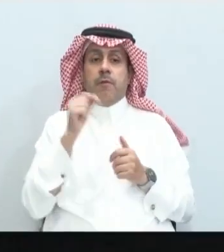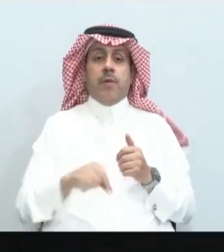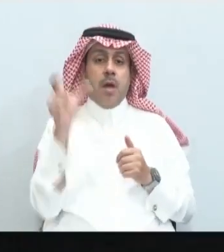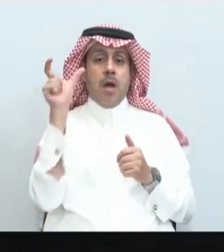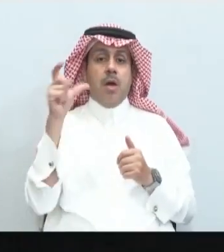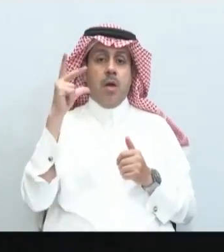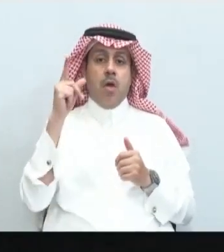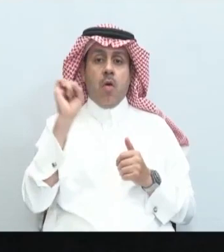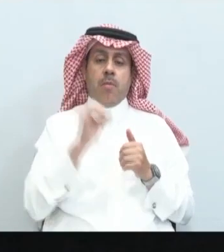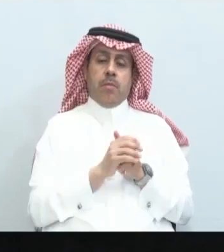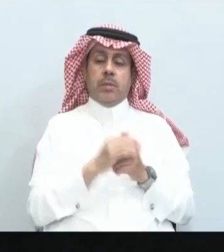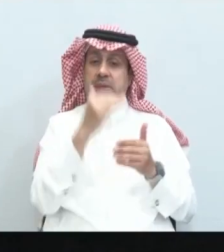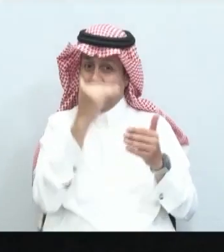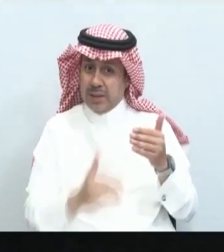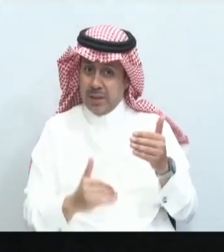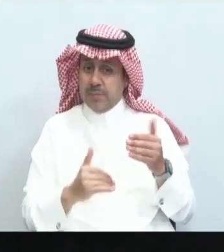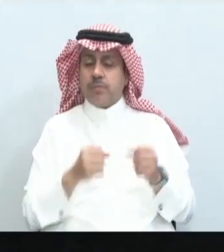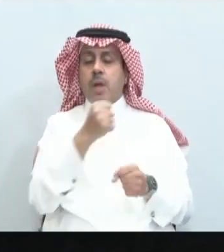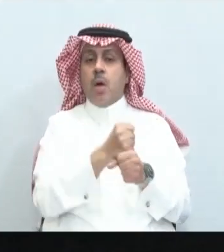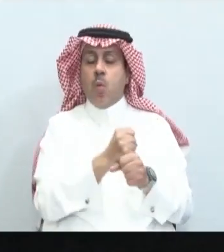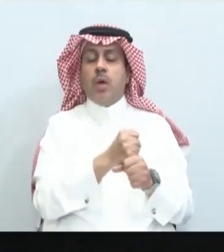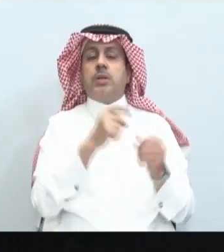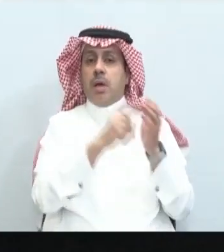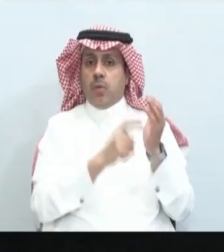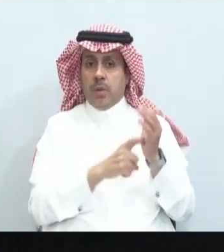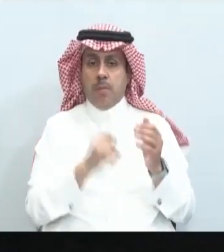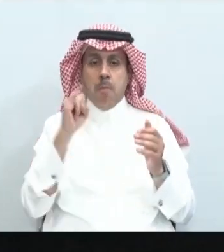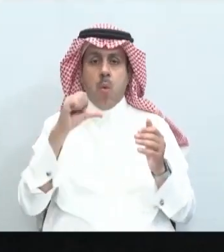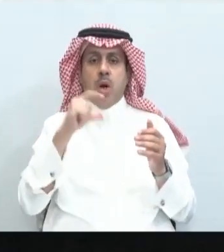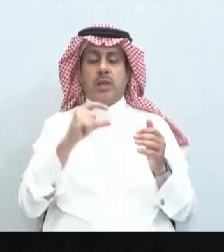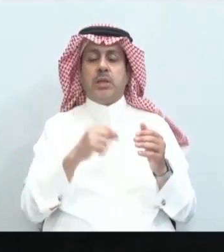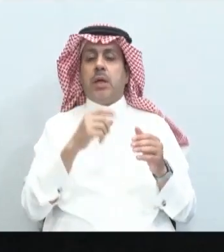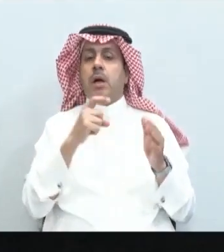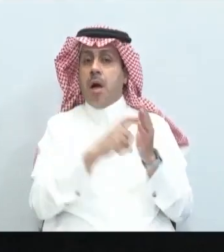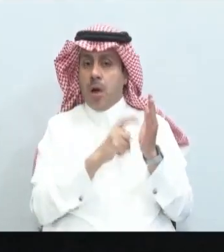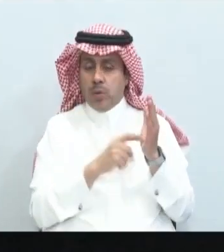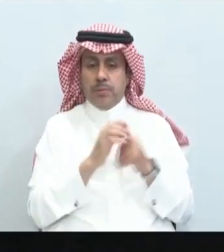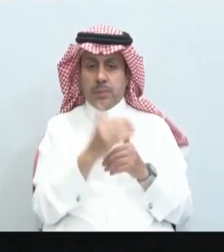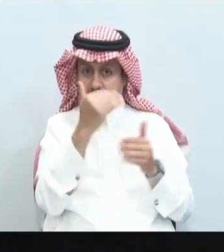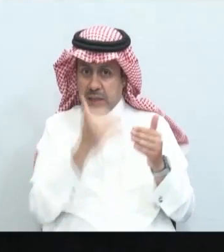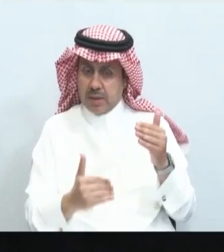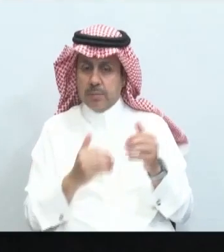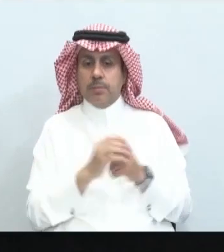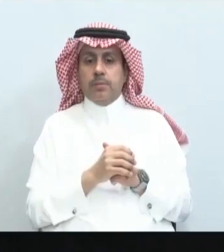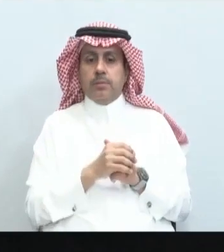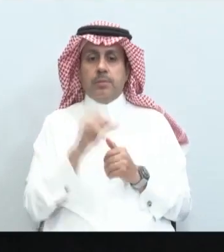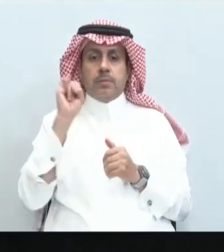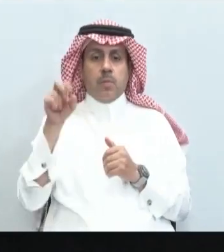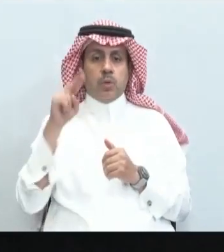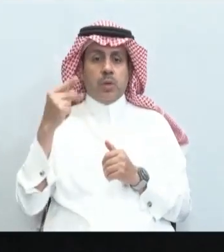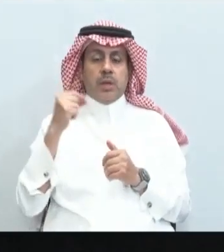تحتها عده قواعد قانونيه وهي بما يسمى المواد القانونيه فنجد انها متعدده